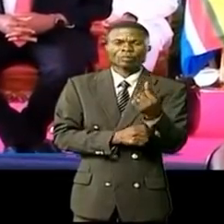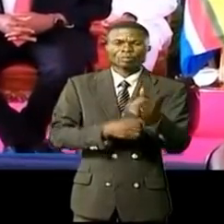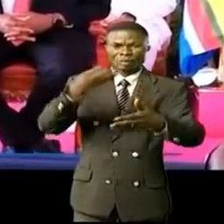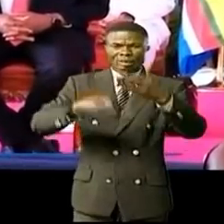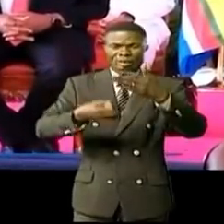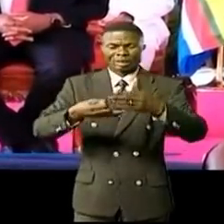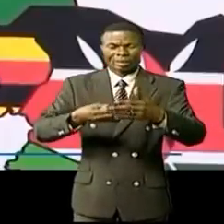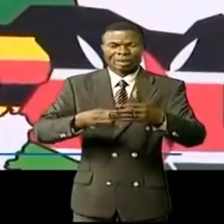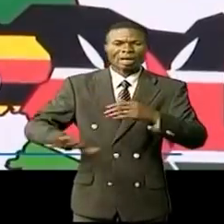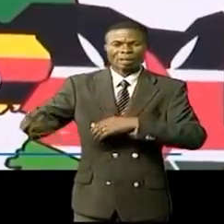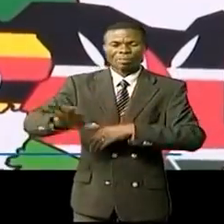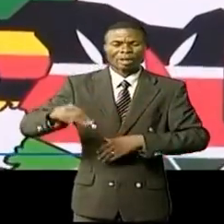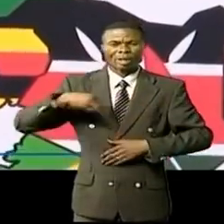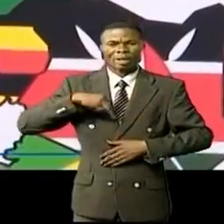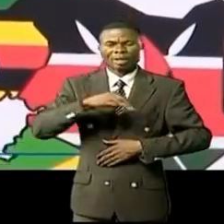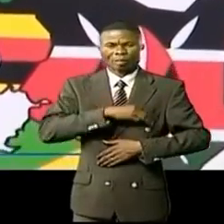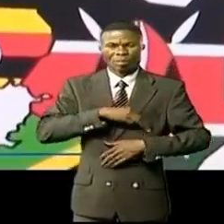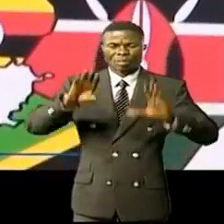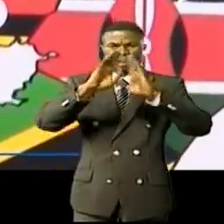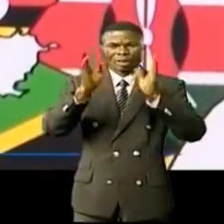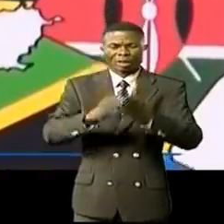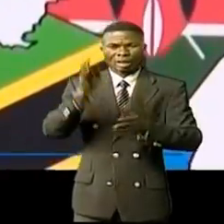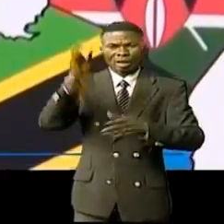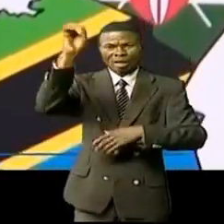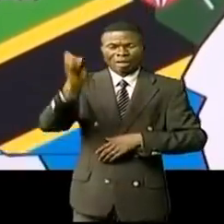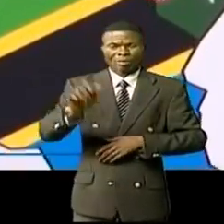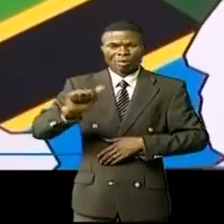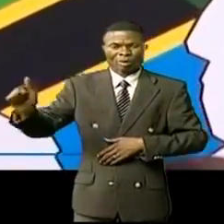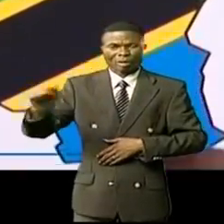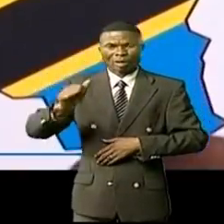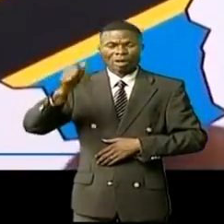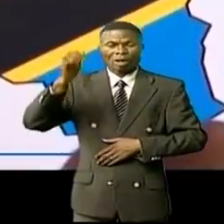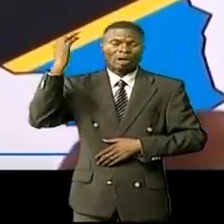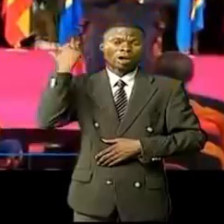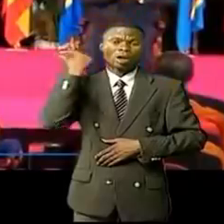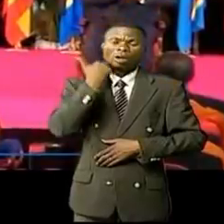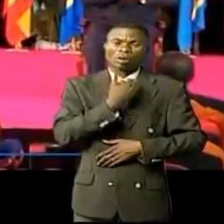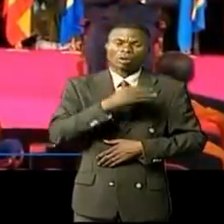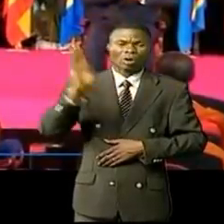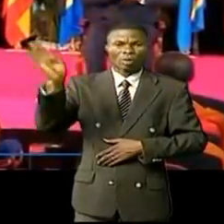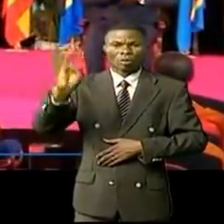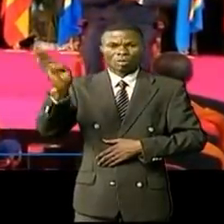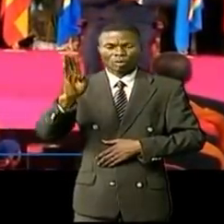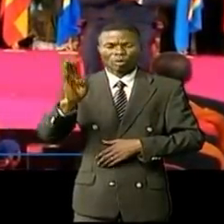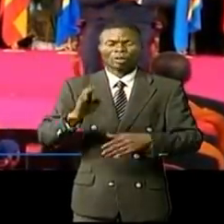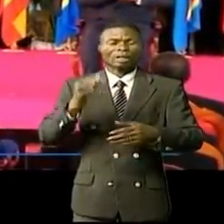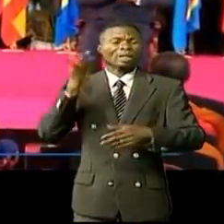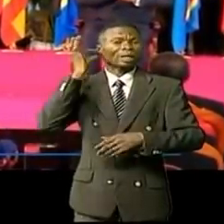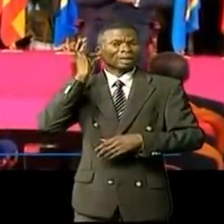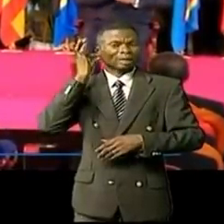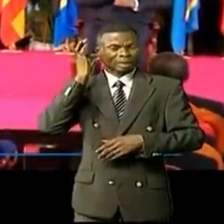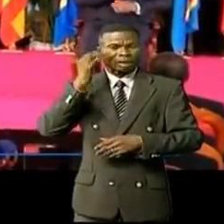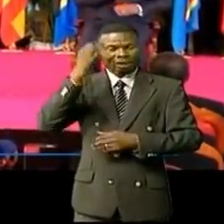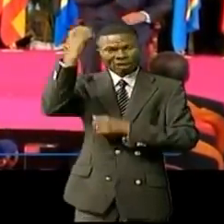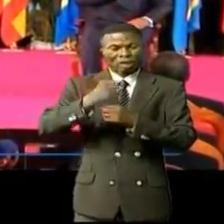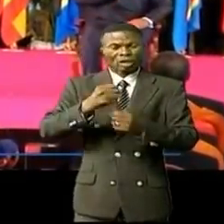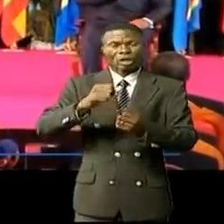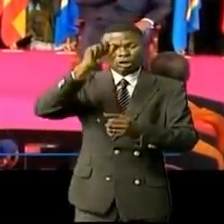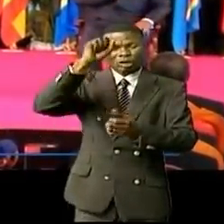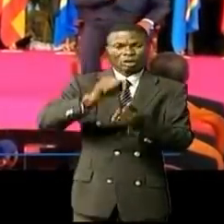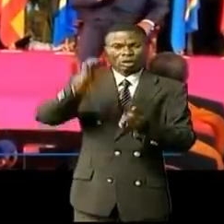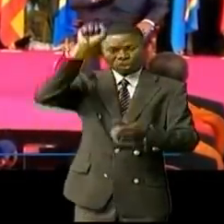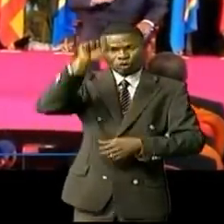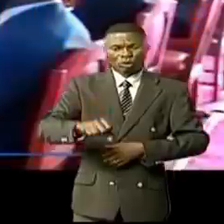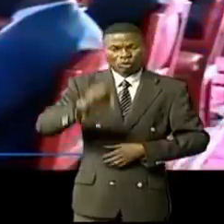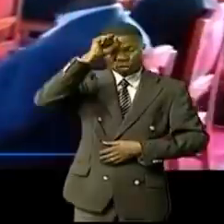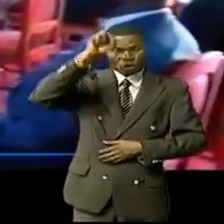membre de la communauté d'Afrique de l'Est, aux côtés du Burundi, du Rwanda, du Kenya, de l'Ouganda, du Sud-Soudan et de la Tanzanie, la République